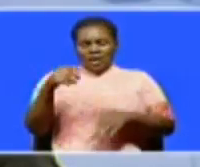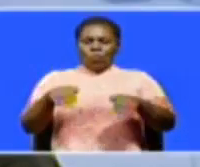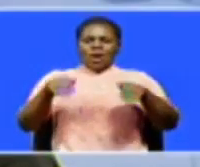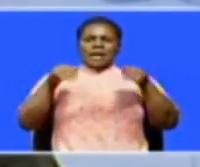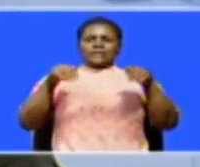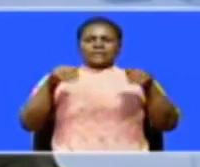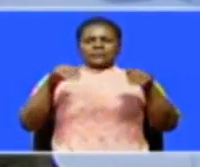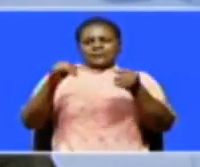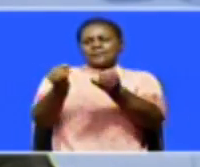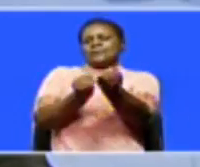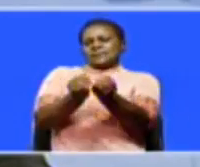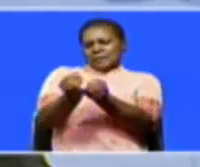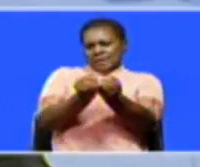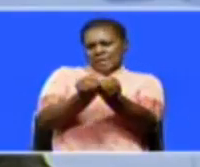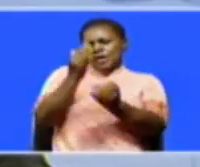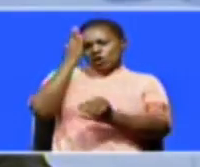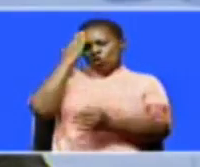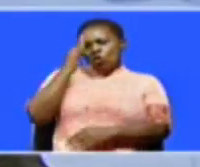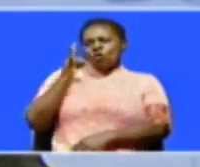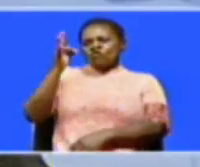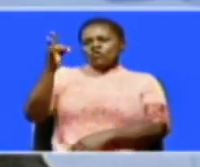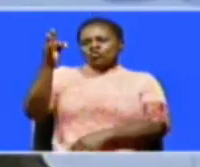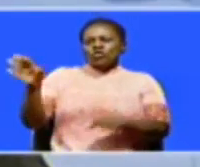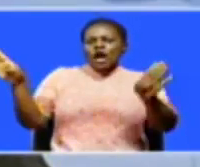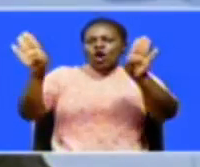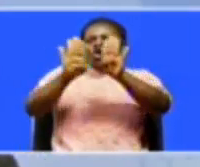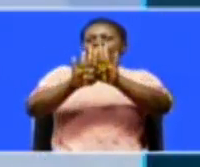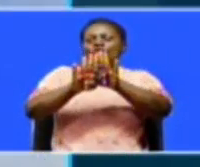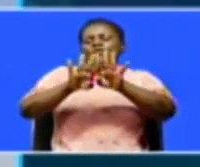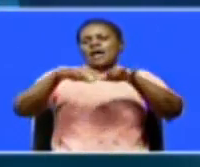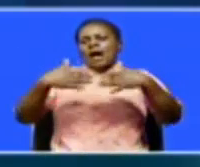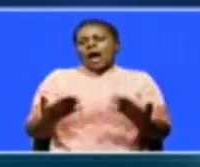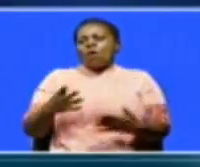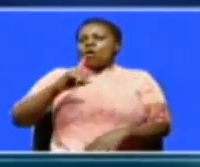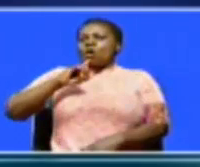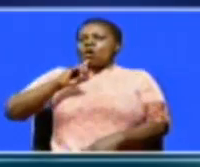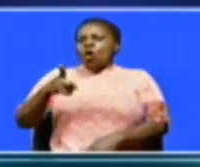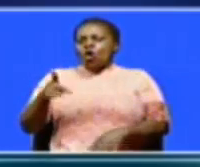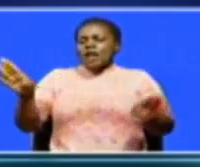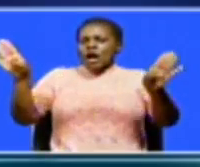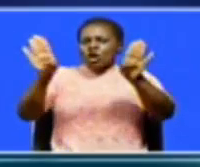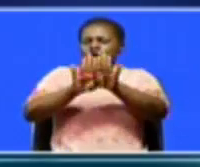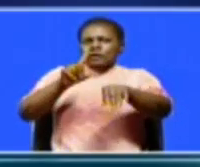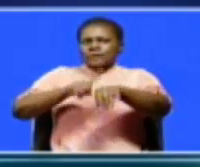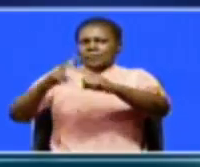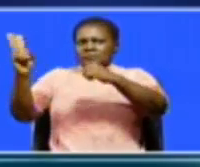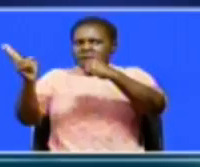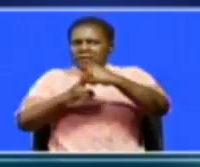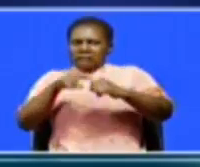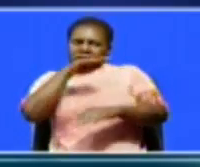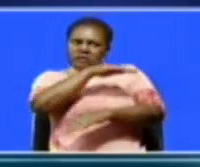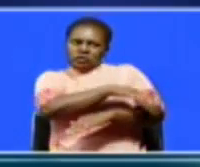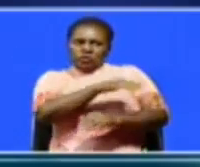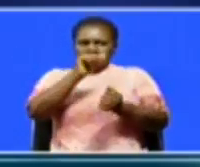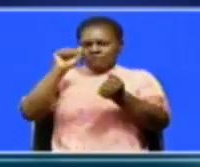Subiri hadi Jumamosi kujua hatma ya marufuku ya kutotoka nje. Amri hiyo ya kutopatikana nje kati ya saa moja jioni na